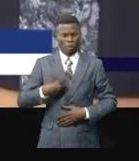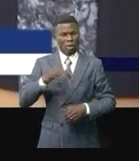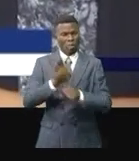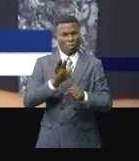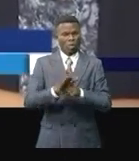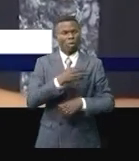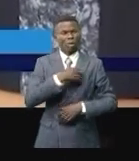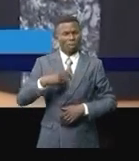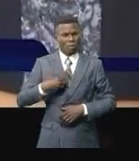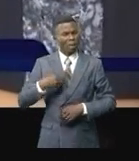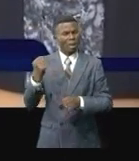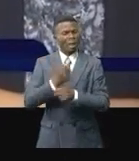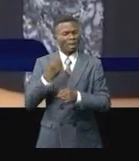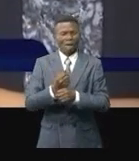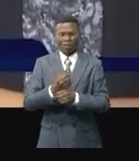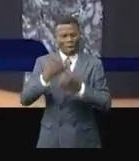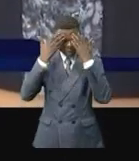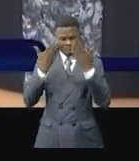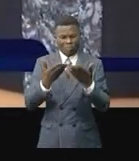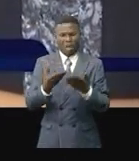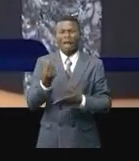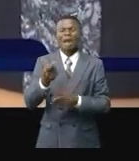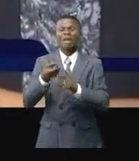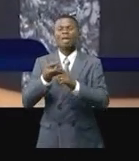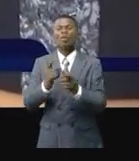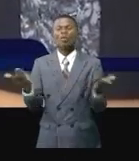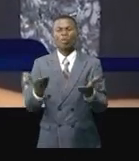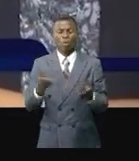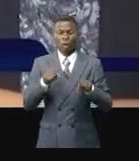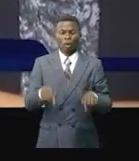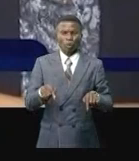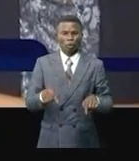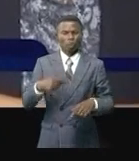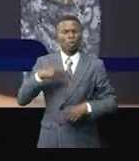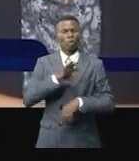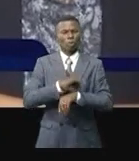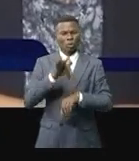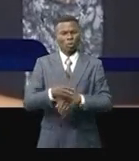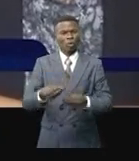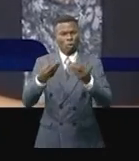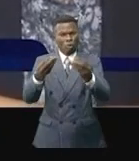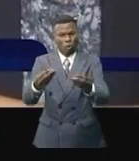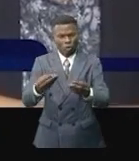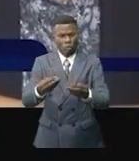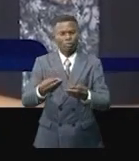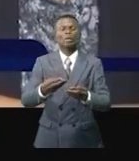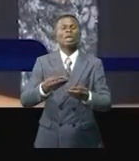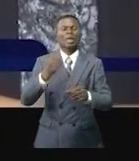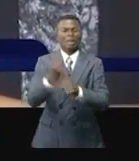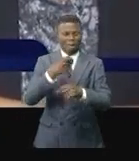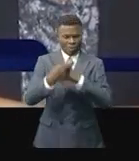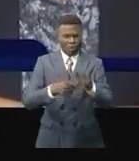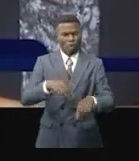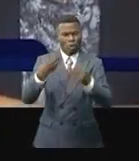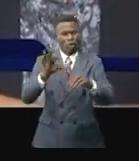dames qui ne savent pas par où commencer. Et c'était une façon pour nous aujourd'hui de vouloir vraiment remettre cette pendule en l'air et puis donner la chance à